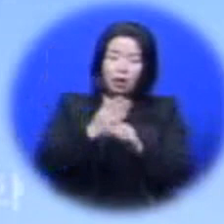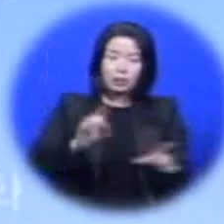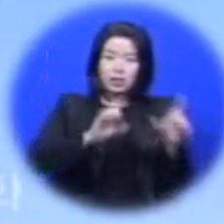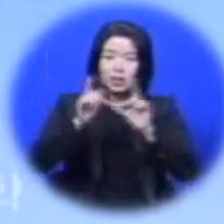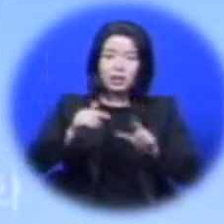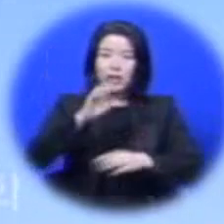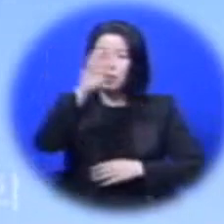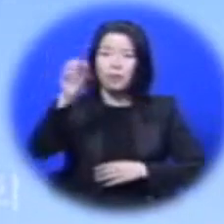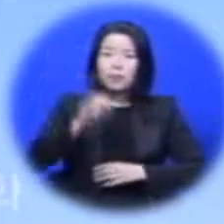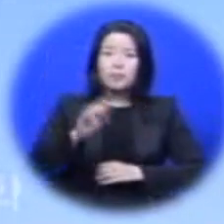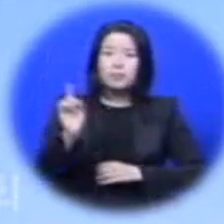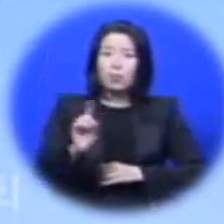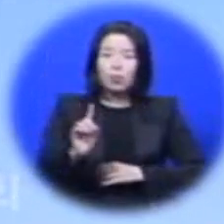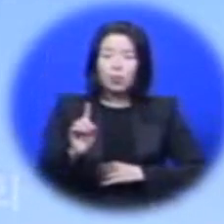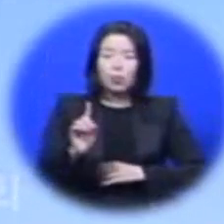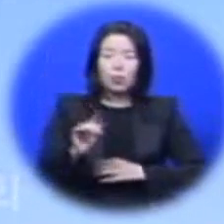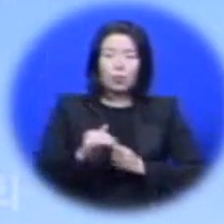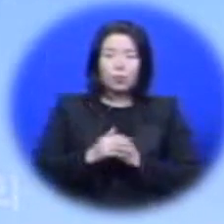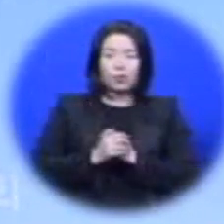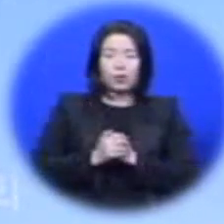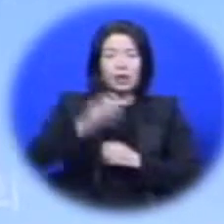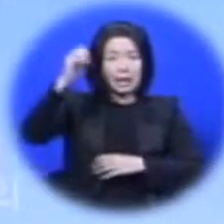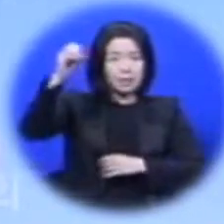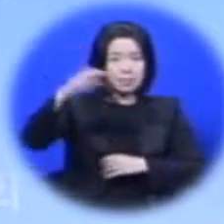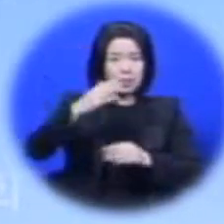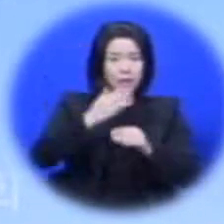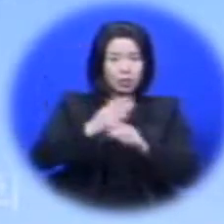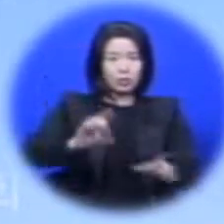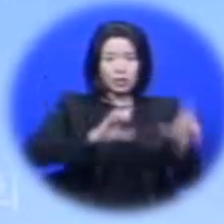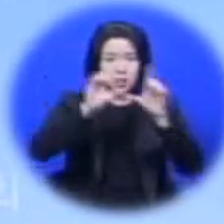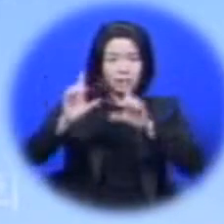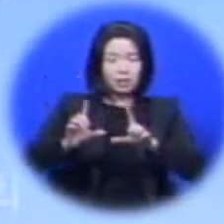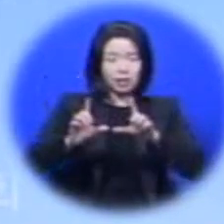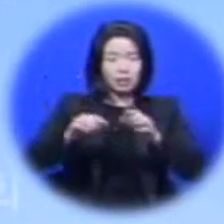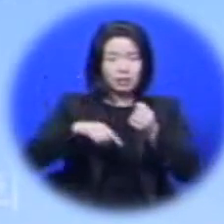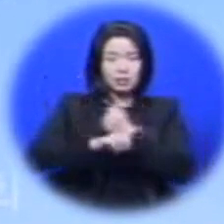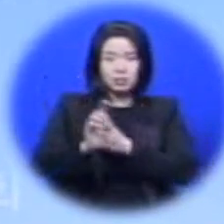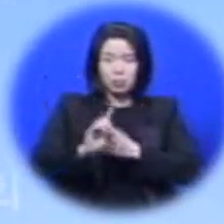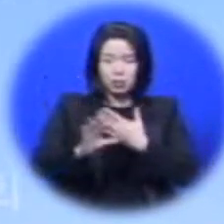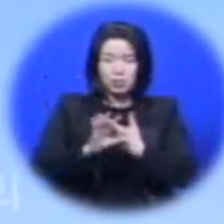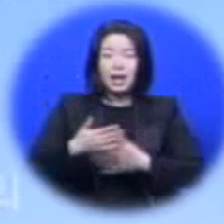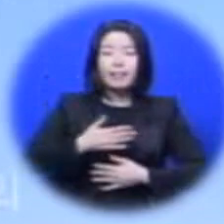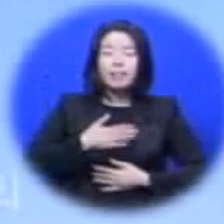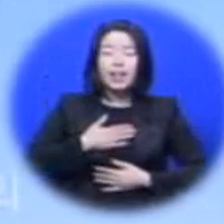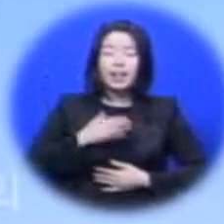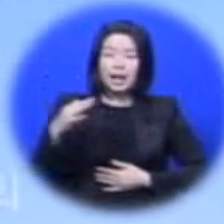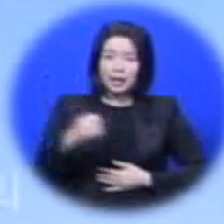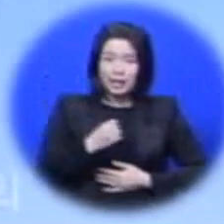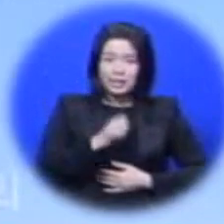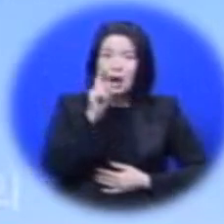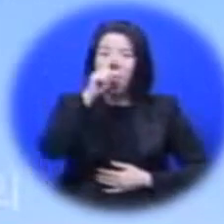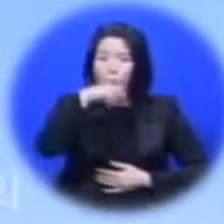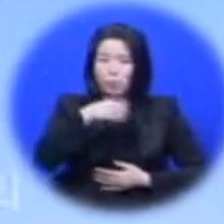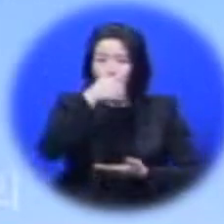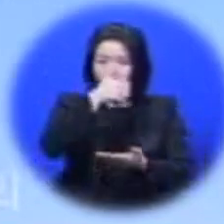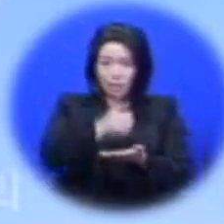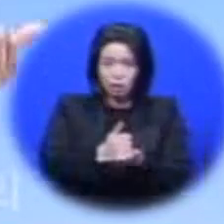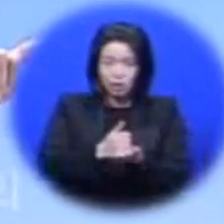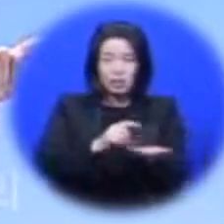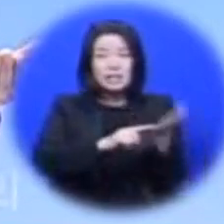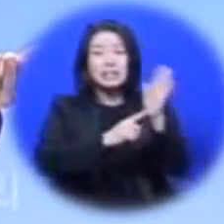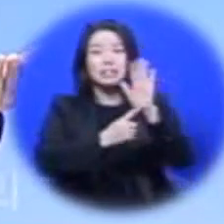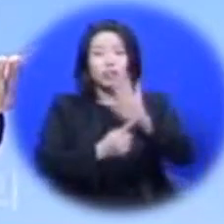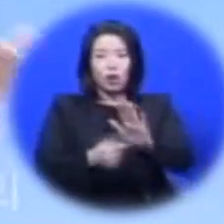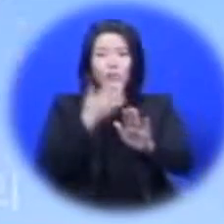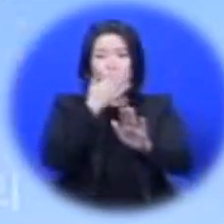사는 거죠? 빛 가운데 산다는 것은 내가 가지고 있는 허물과 죄악을 드러낼